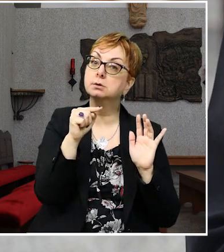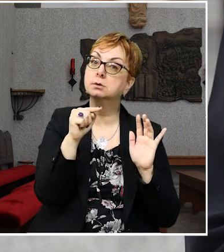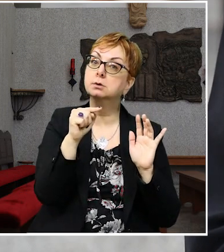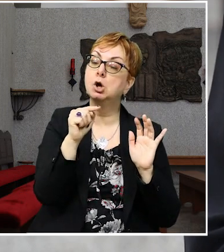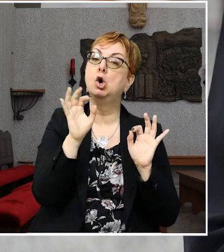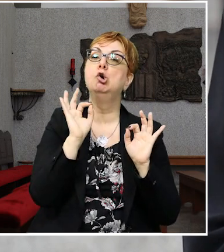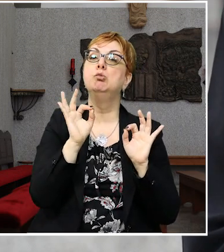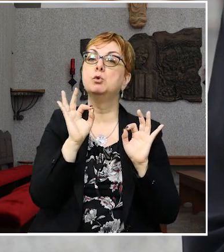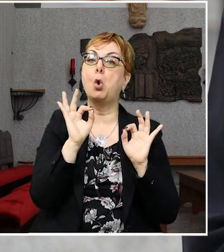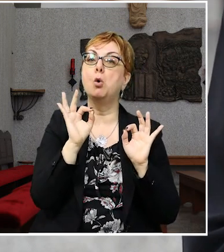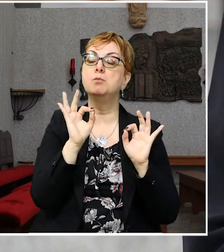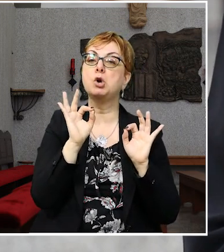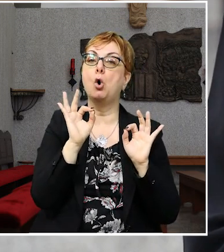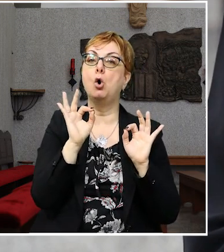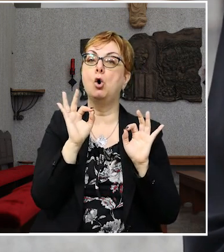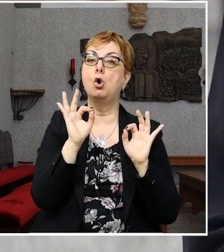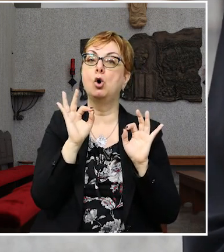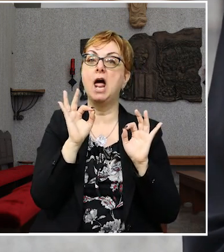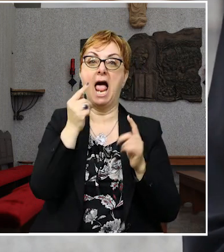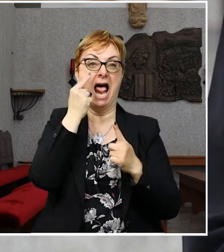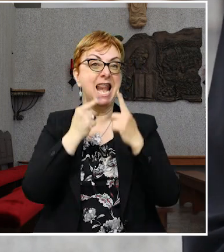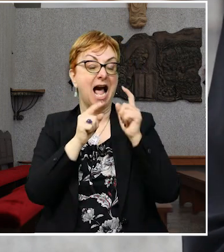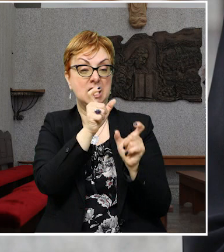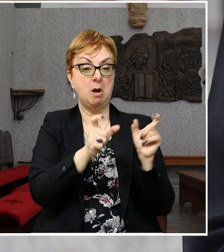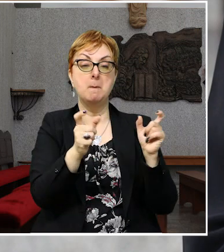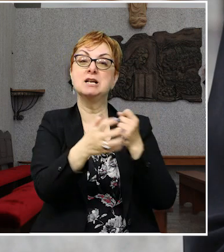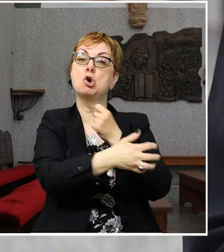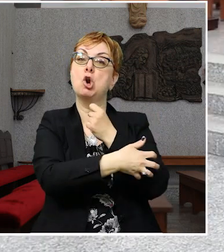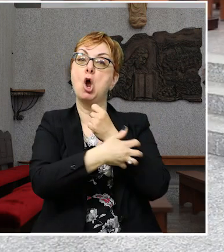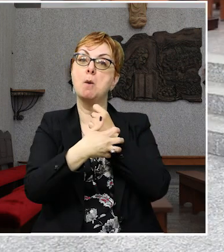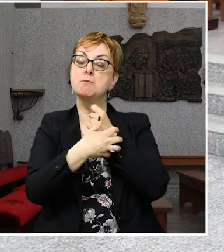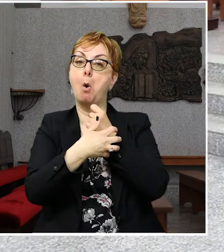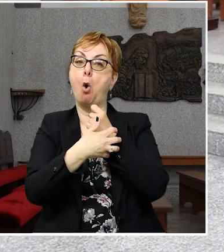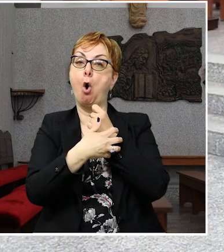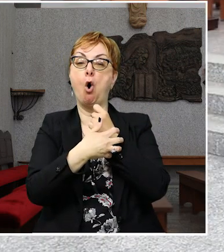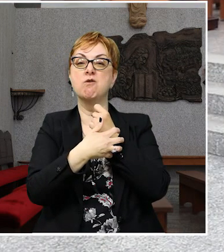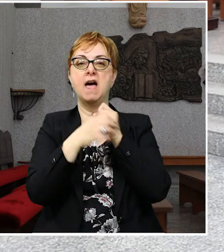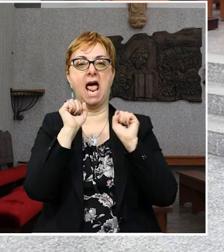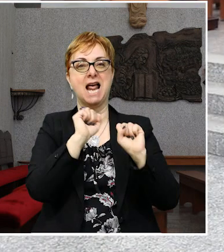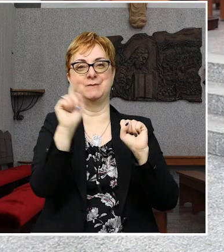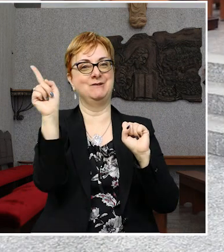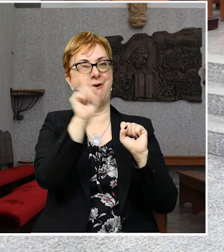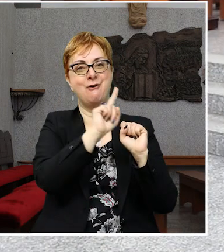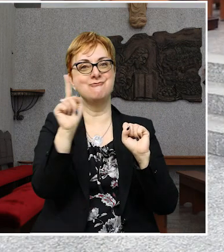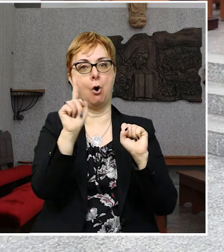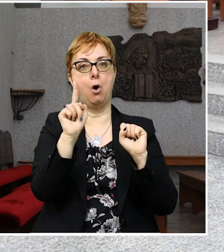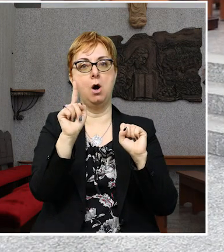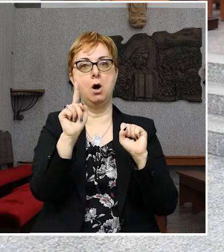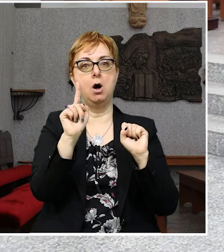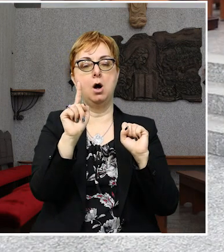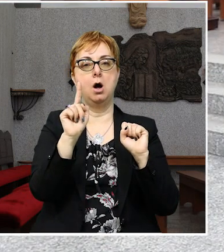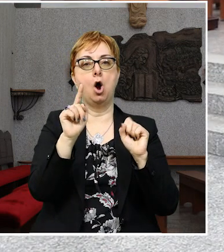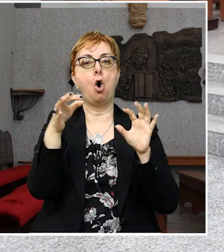anche che non si possono mai negare le lacrime dei poveri, pena il non